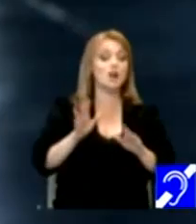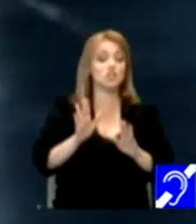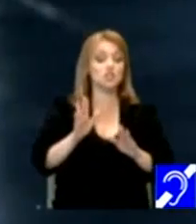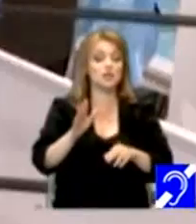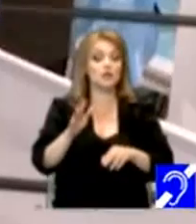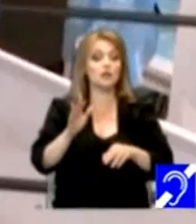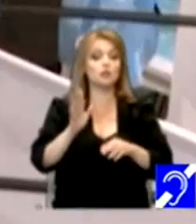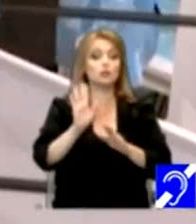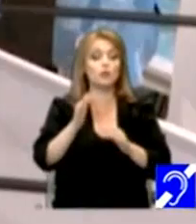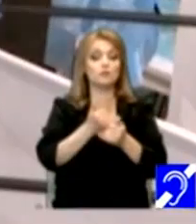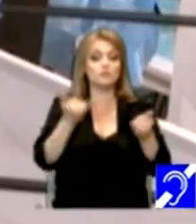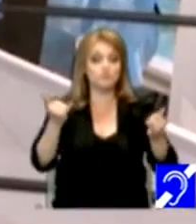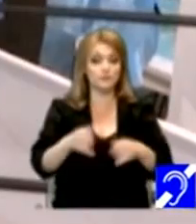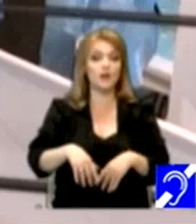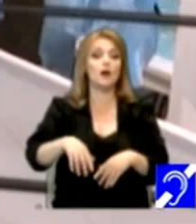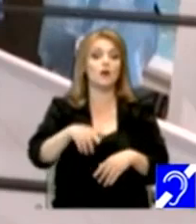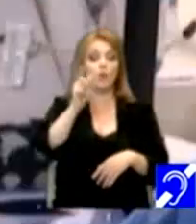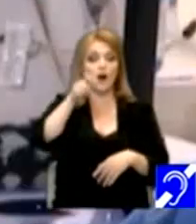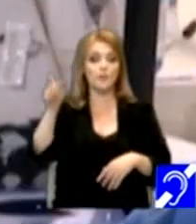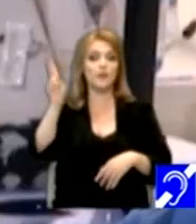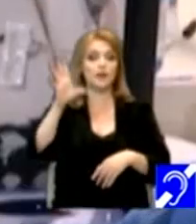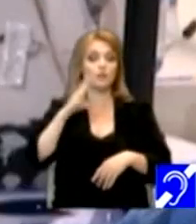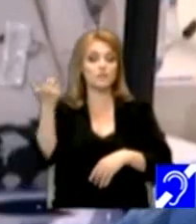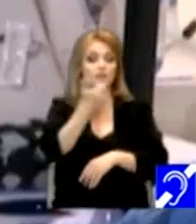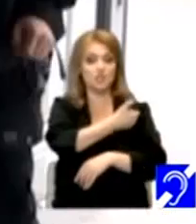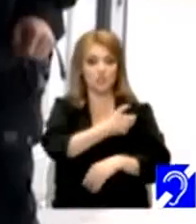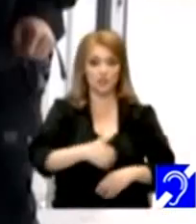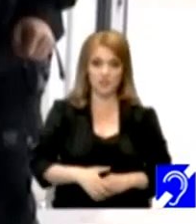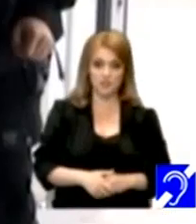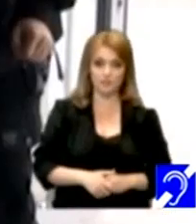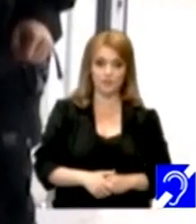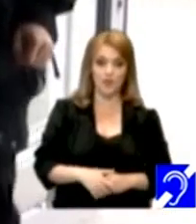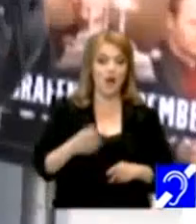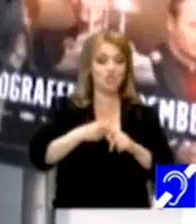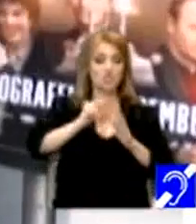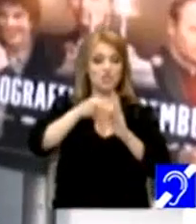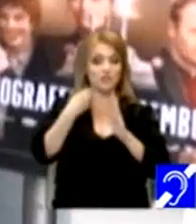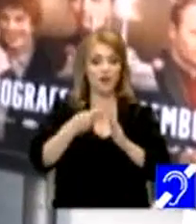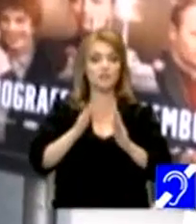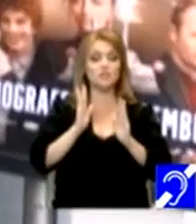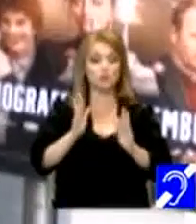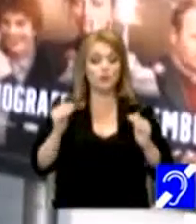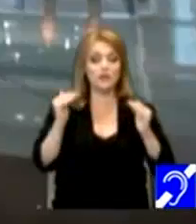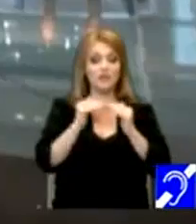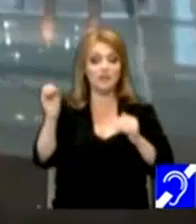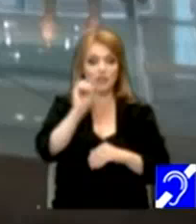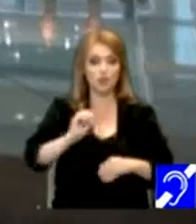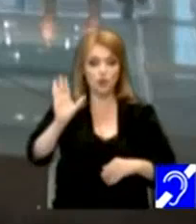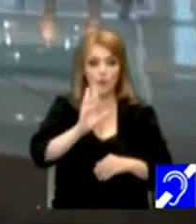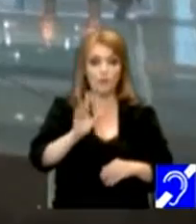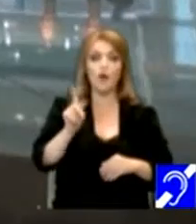vaccinurile care au primit autorizație de introducere pe piață la nivelul Uniunii Europene. Pentru detalii și sprijin în